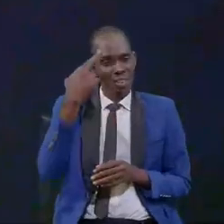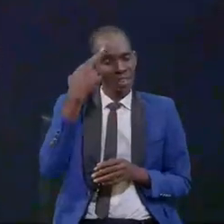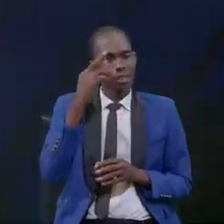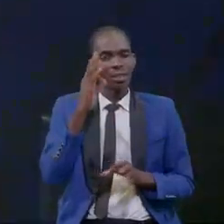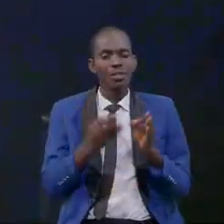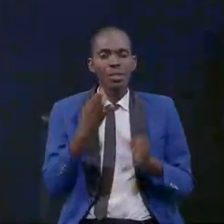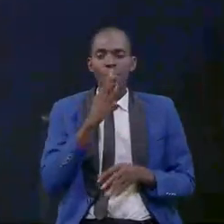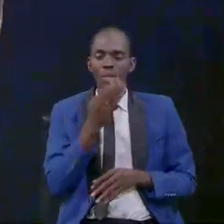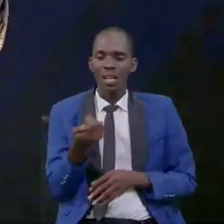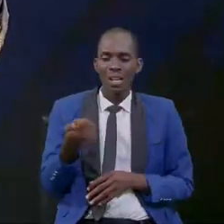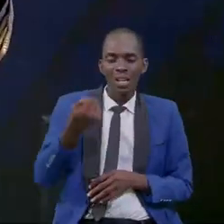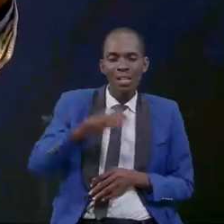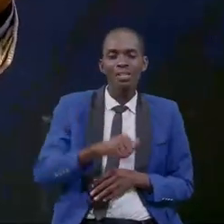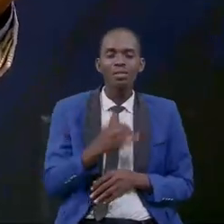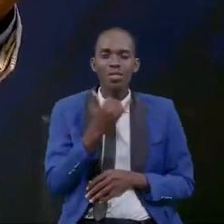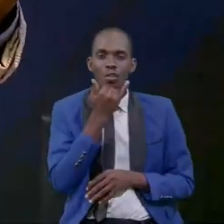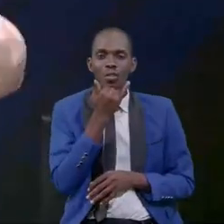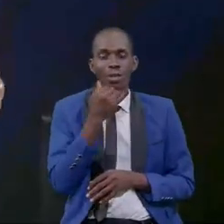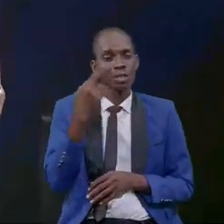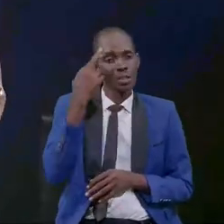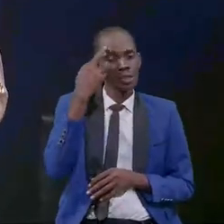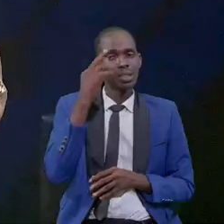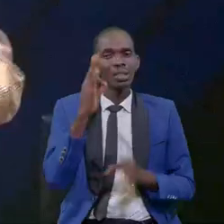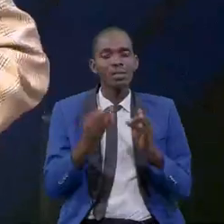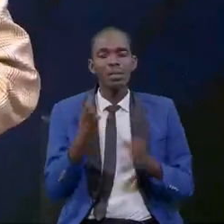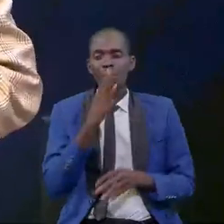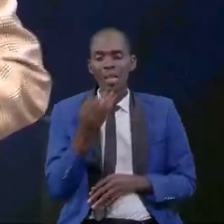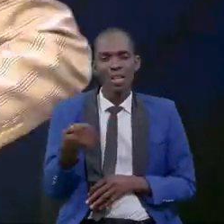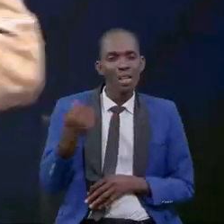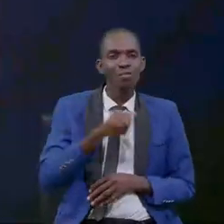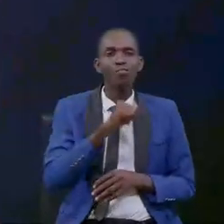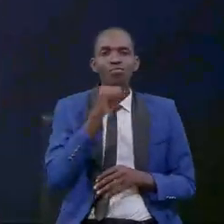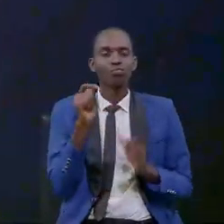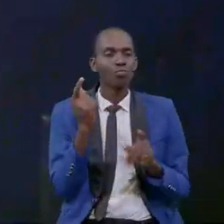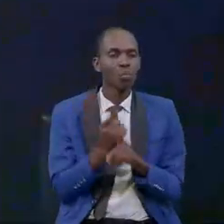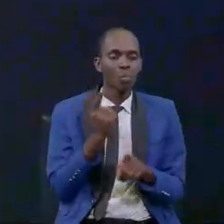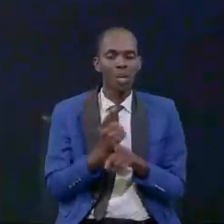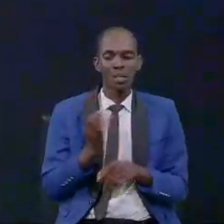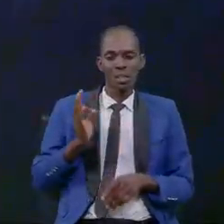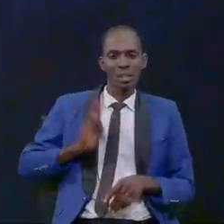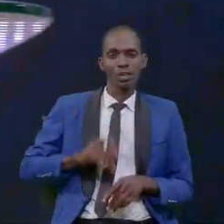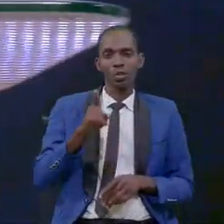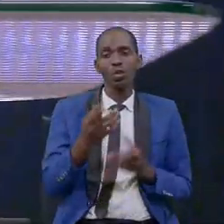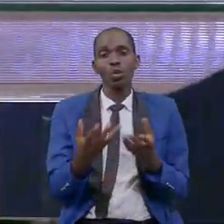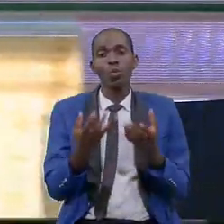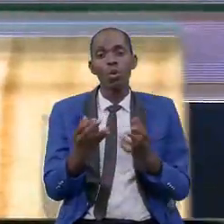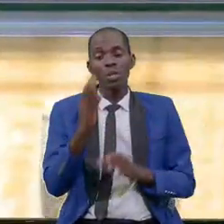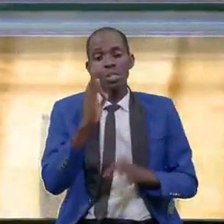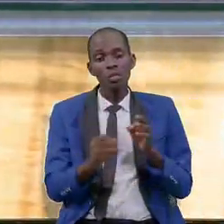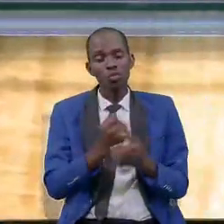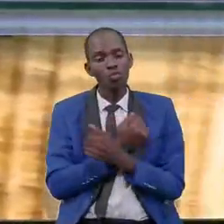caché, s'il y a un motif impur, s'il y a un gain illicite qu'on cherche, s'il y a